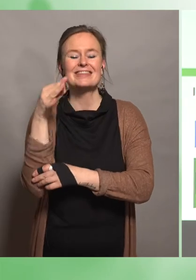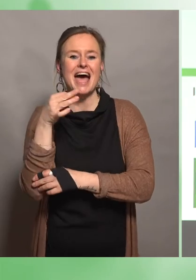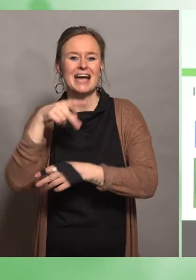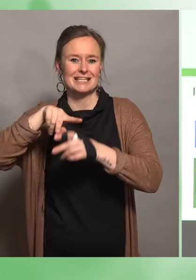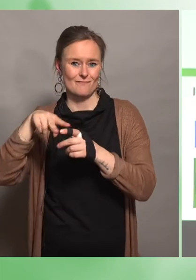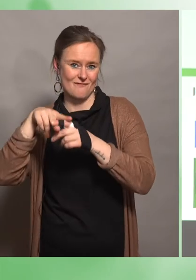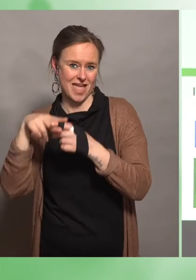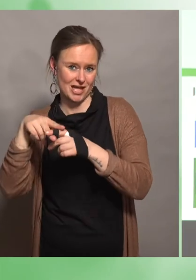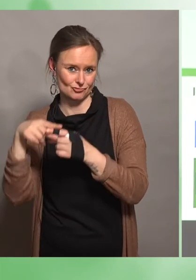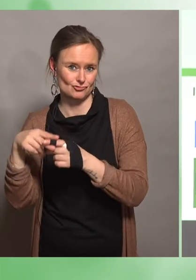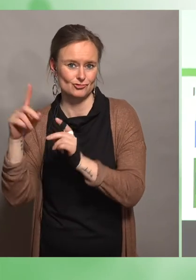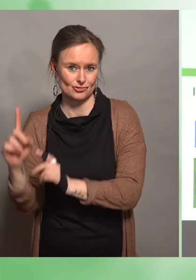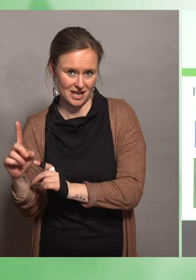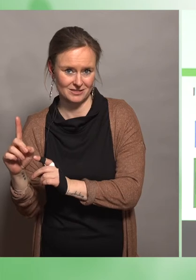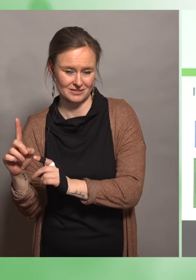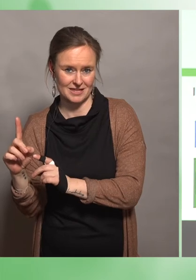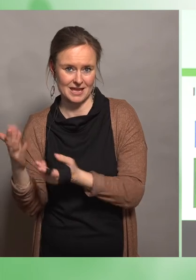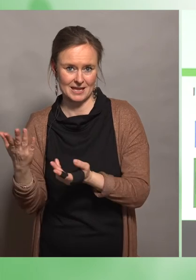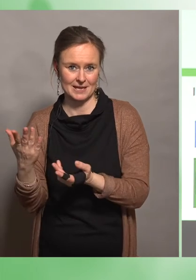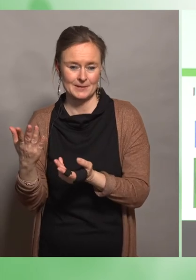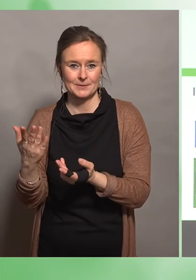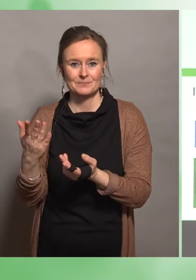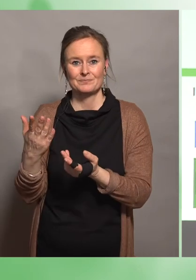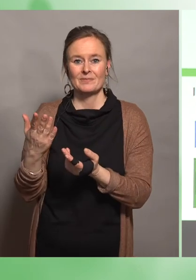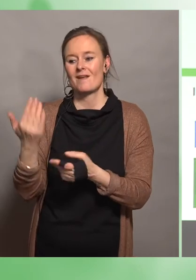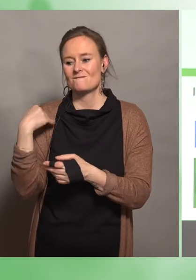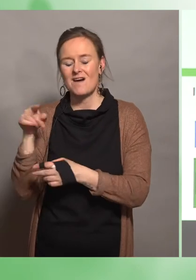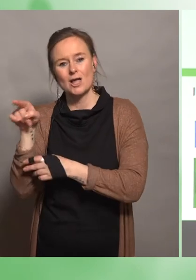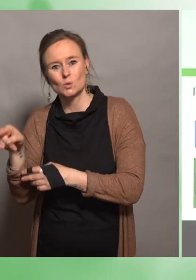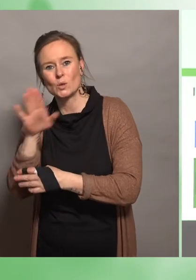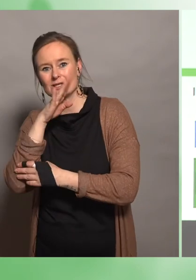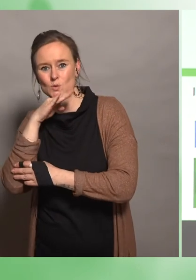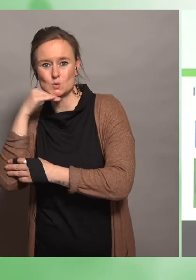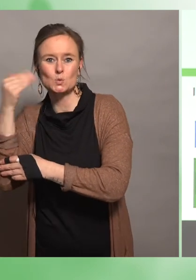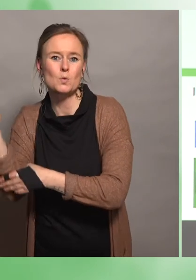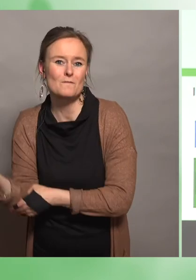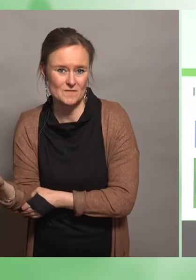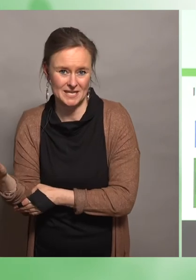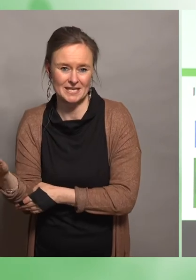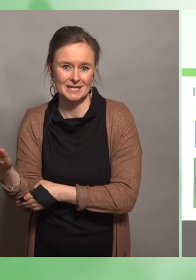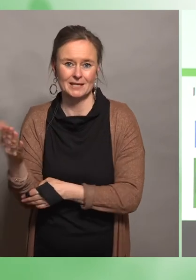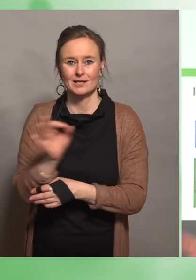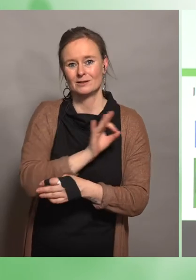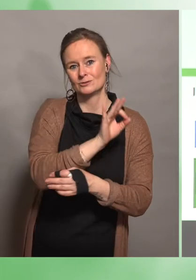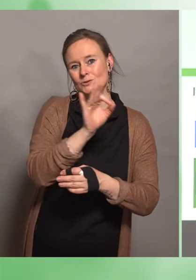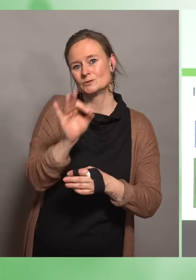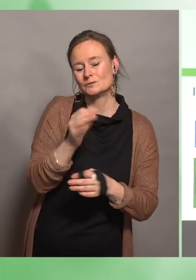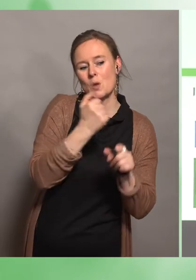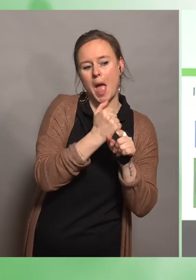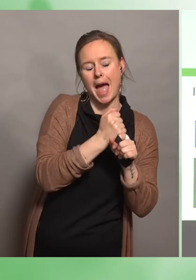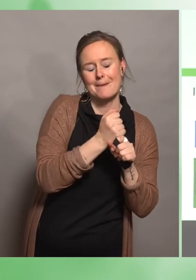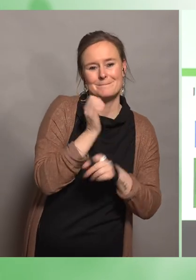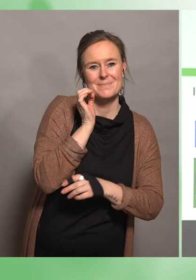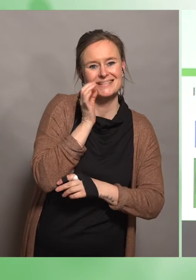Tageswerkstätte zu viel, für den Arbeitsalltag oder ja, etwas nicht so wie jeder